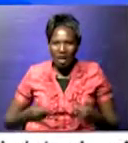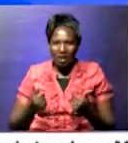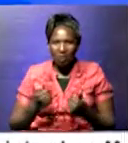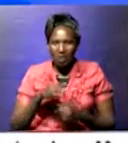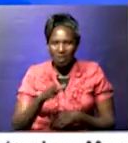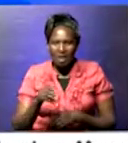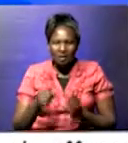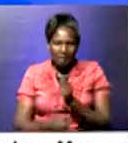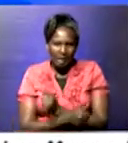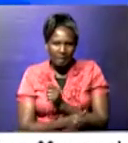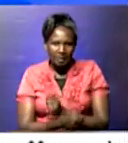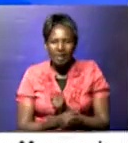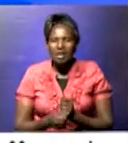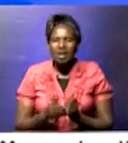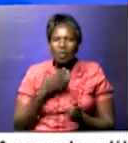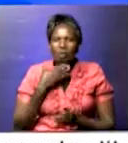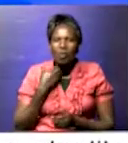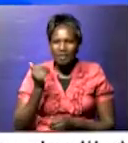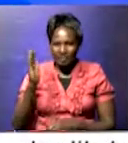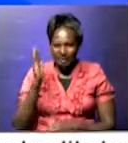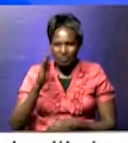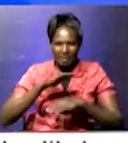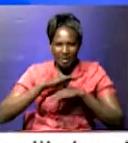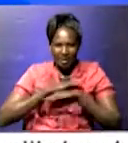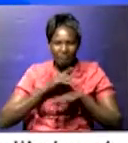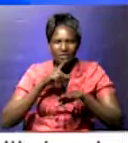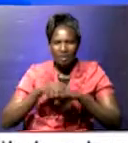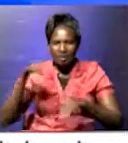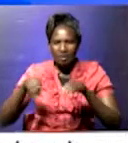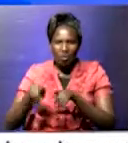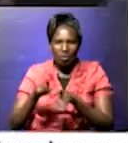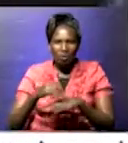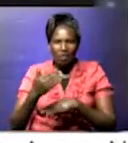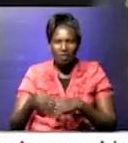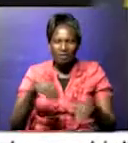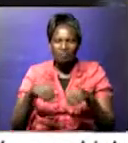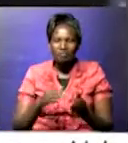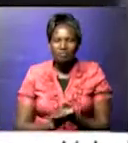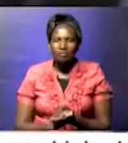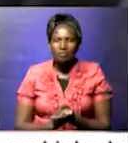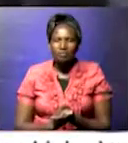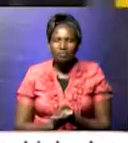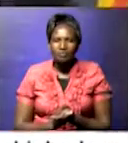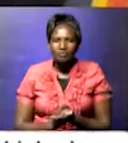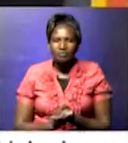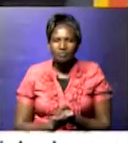hatarini na kutaka apewe usalama wa kutosha wakati na baada ya uchaguzi.